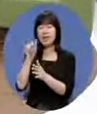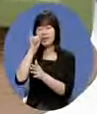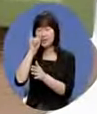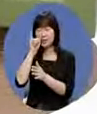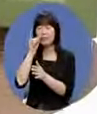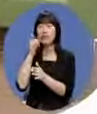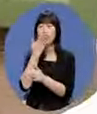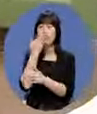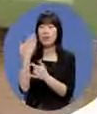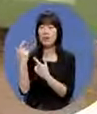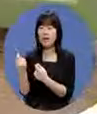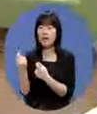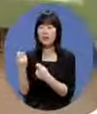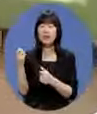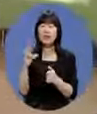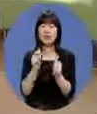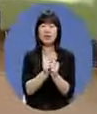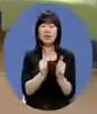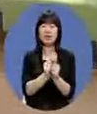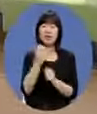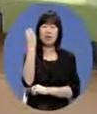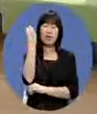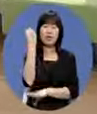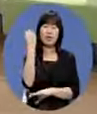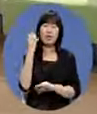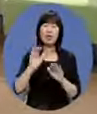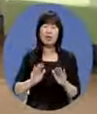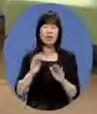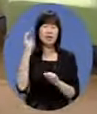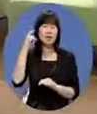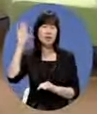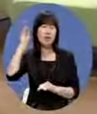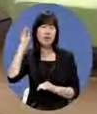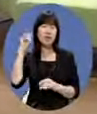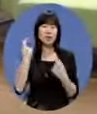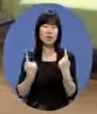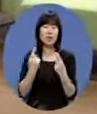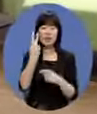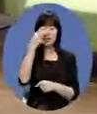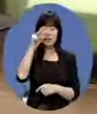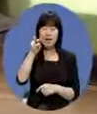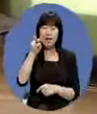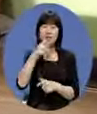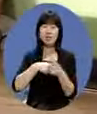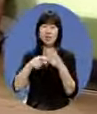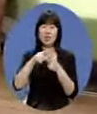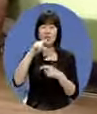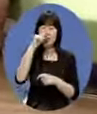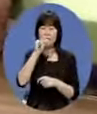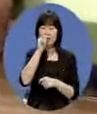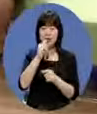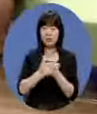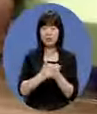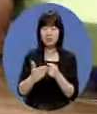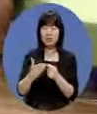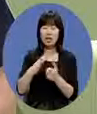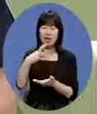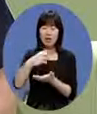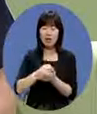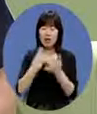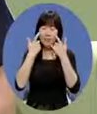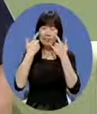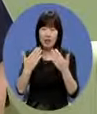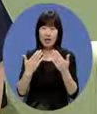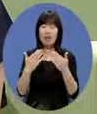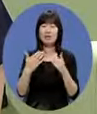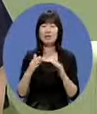신임할 수가 있어요. 그리고 남성들은 원래 청각 적인 것보다는 사실 시각적인 것을 훨씬 더 예민합니다. 그리고 확 받아들일 수